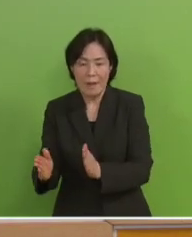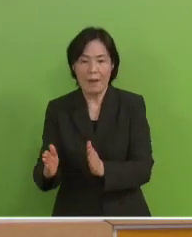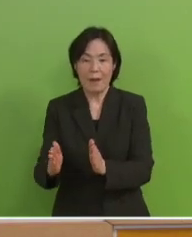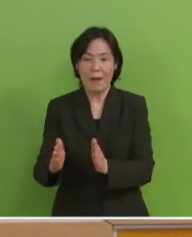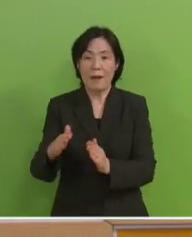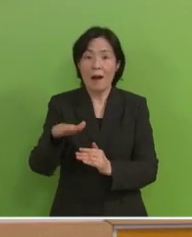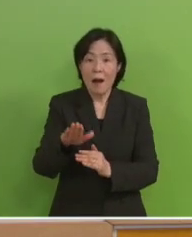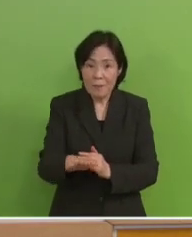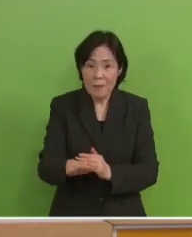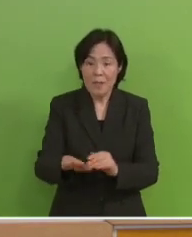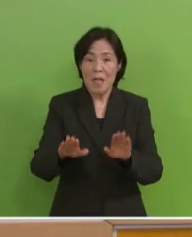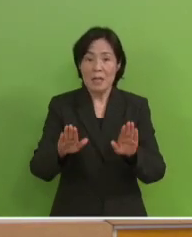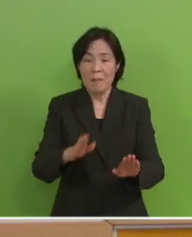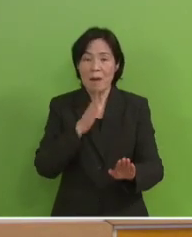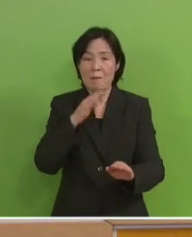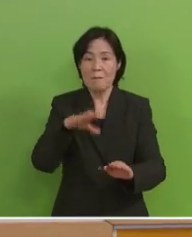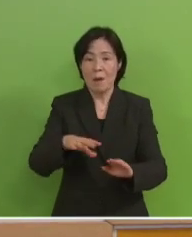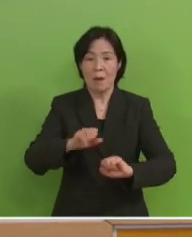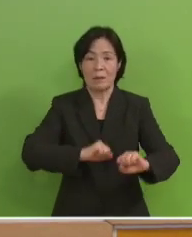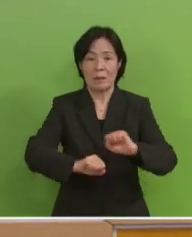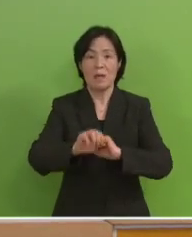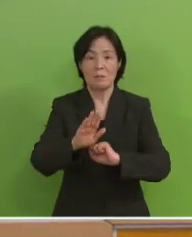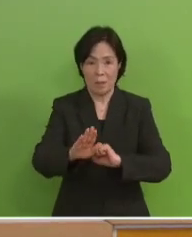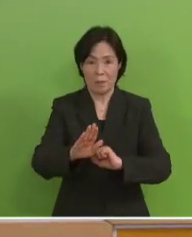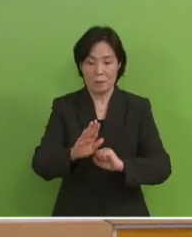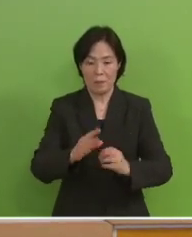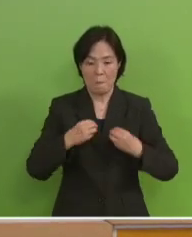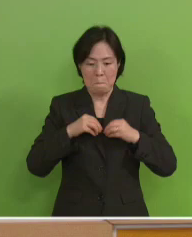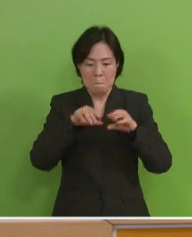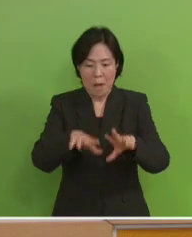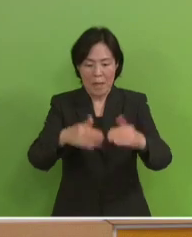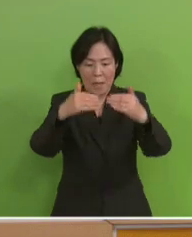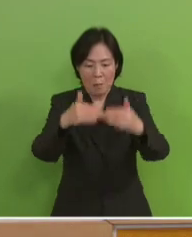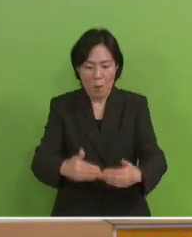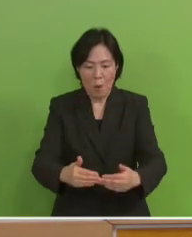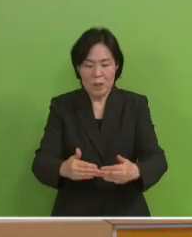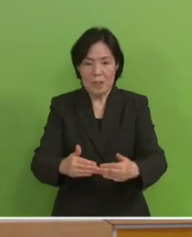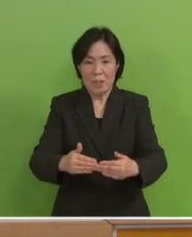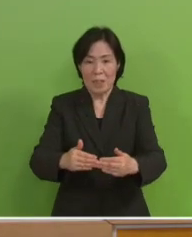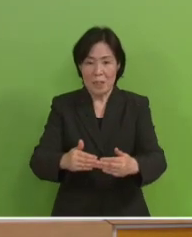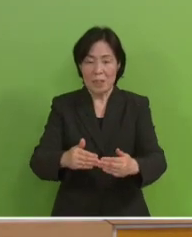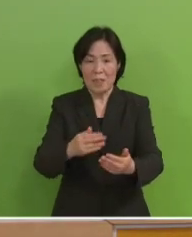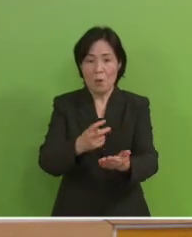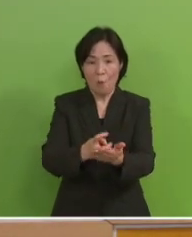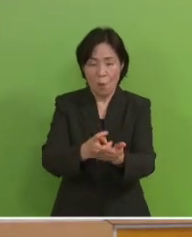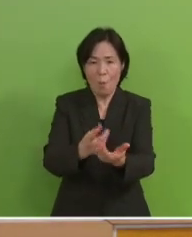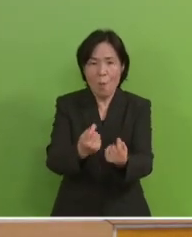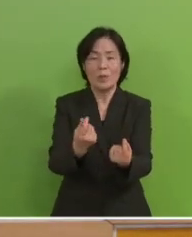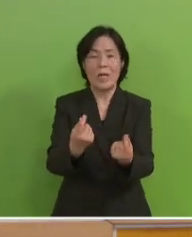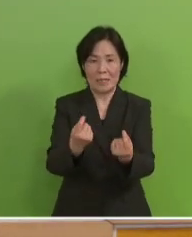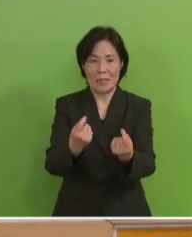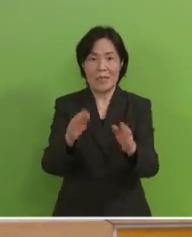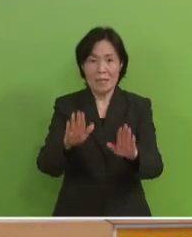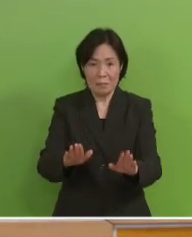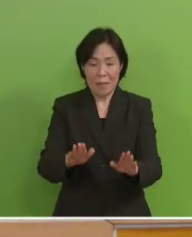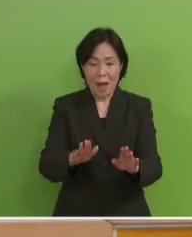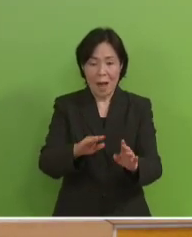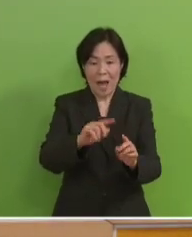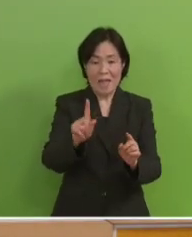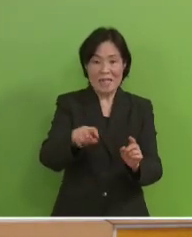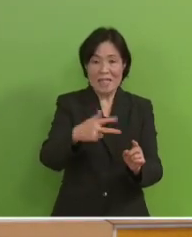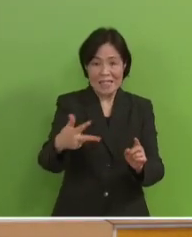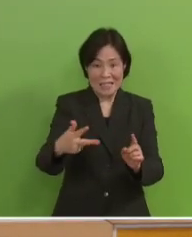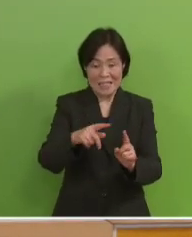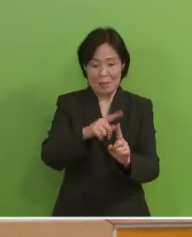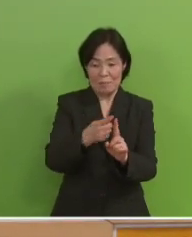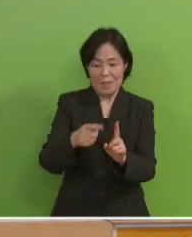はあのまあこのまん延防止措置でも同じことをやる例えば今人氏の pcr 線検査センター